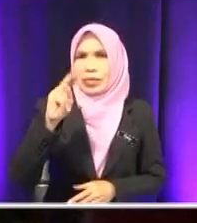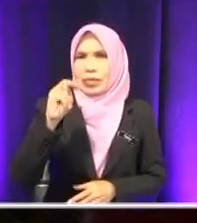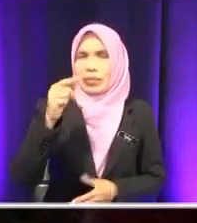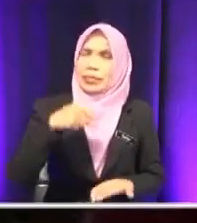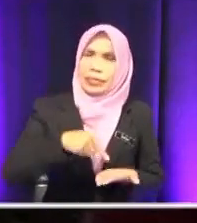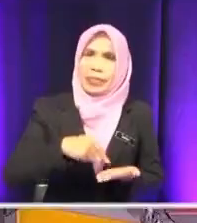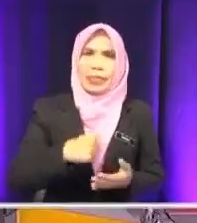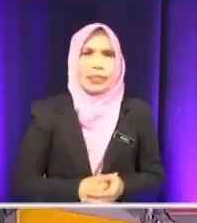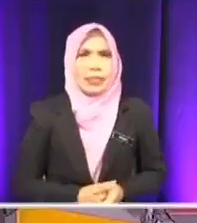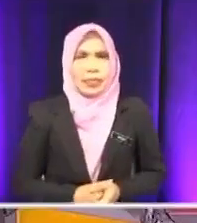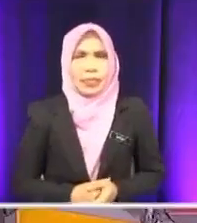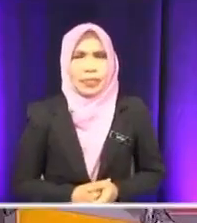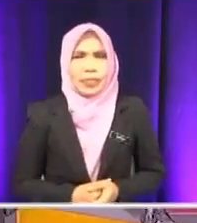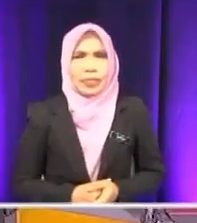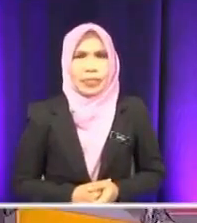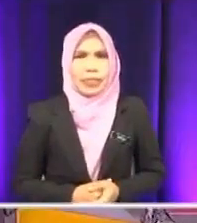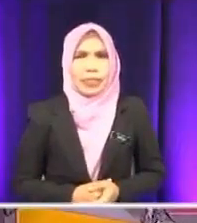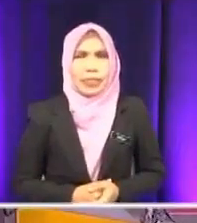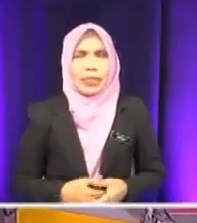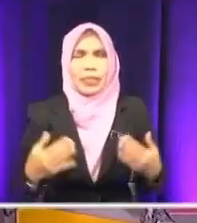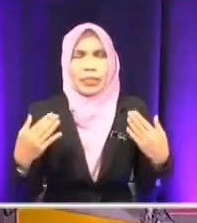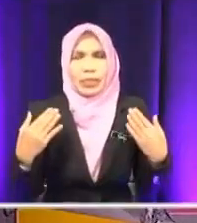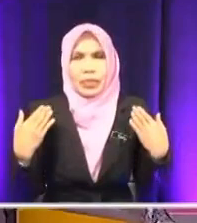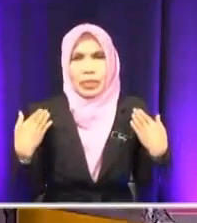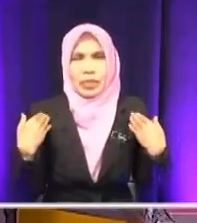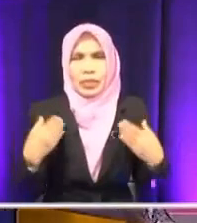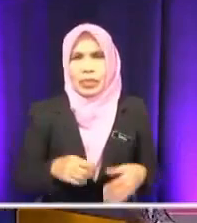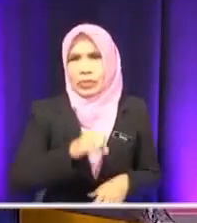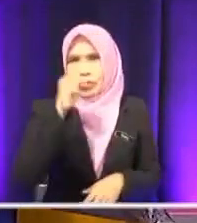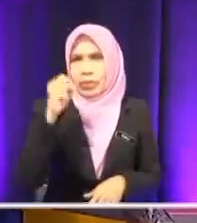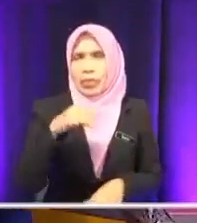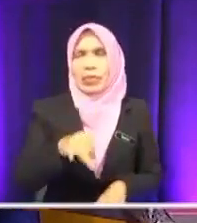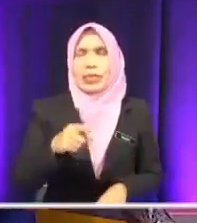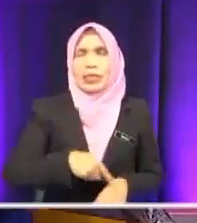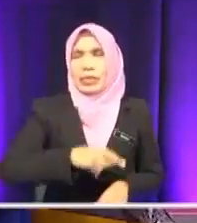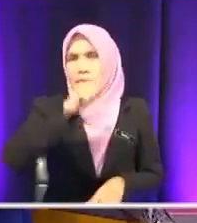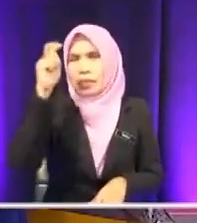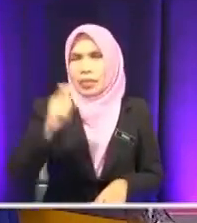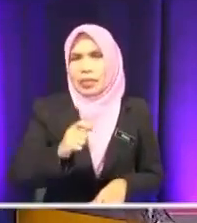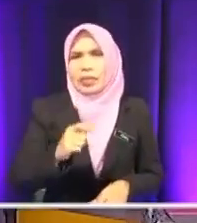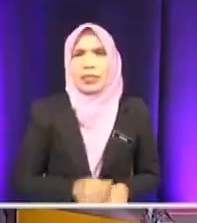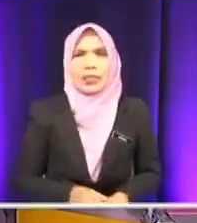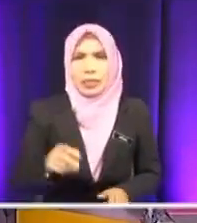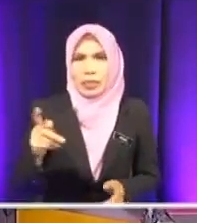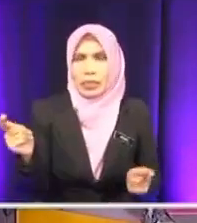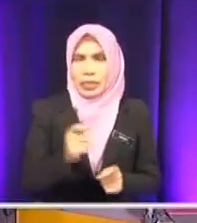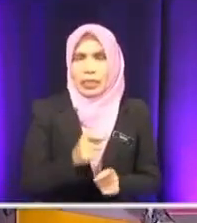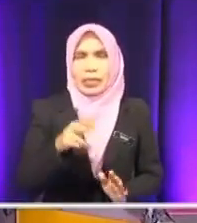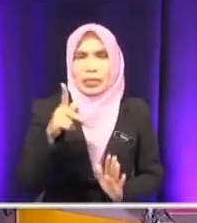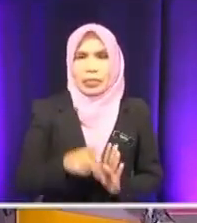hubungannya tentang pengaturan Mungkin dia akan bagi ABC pengaturan jadi apakah